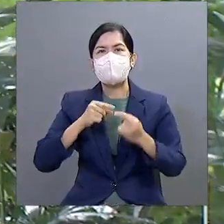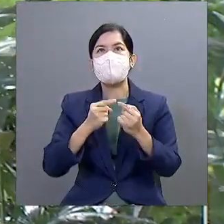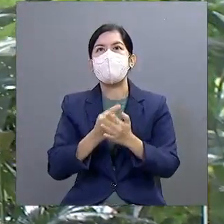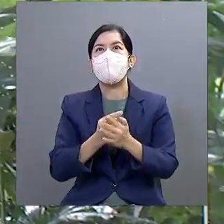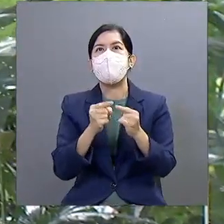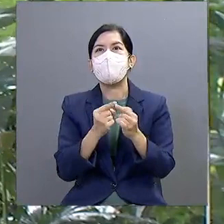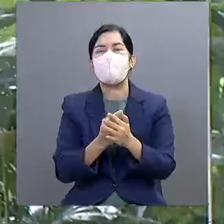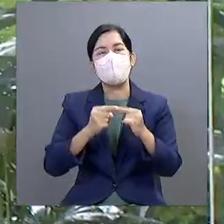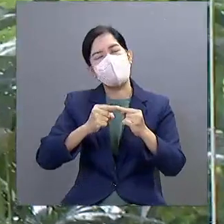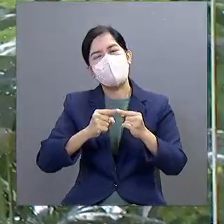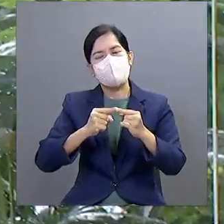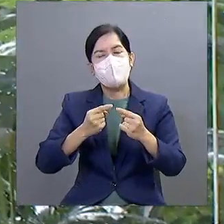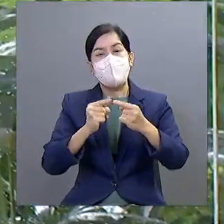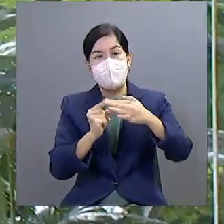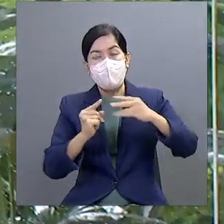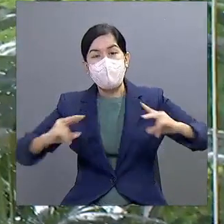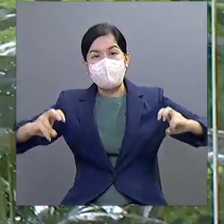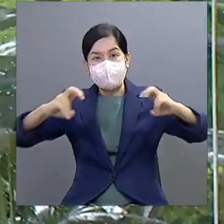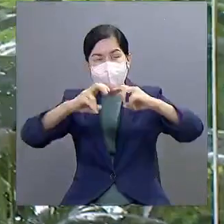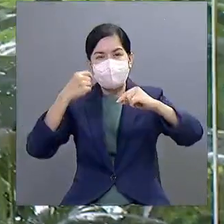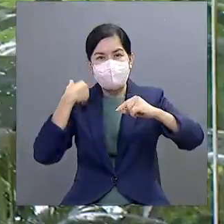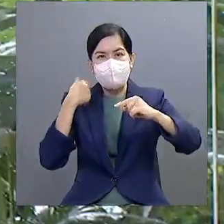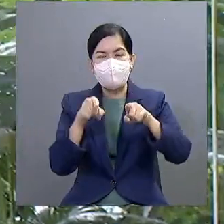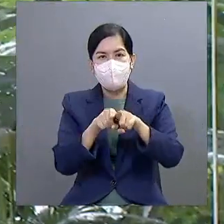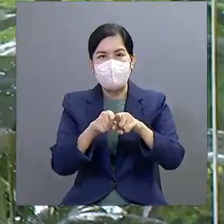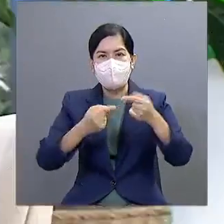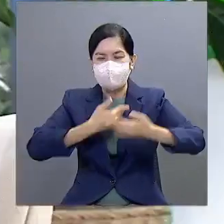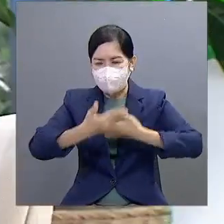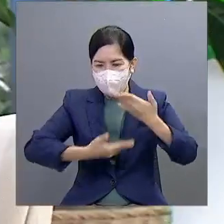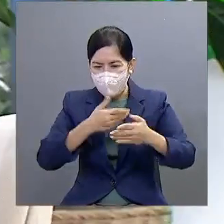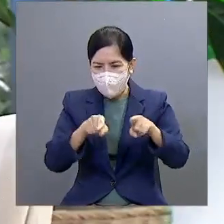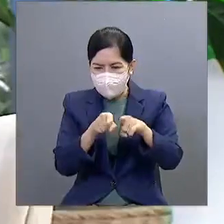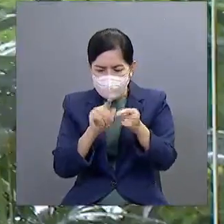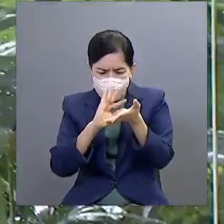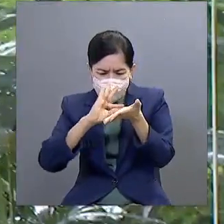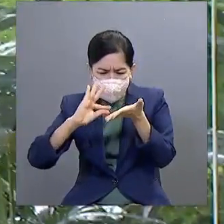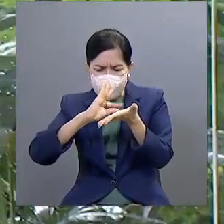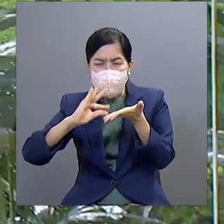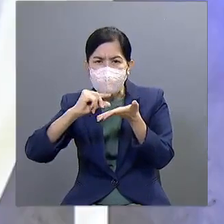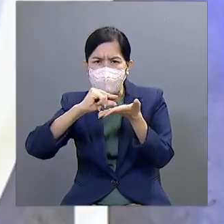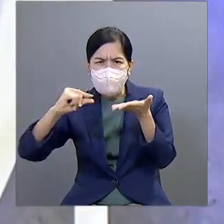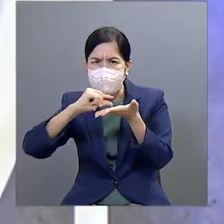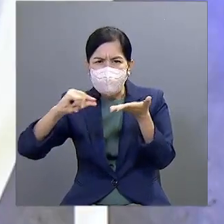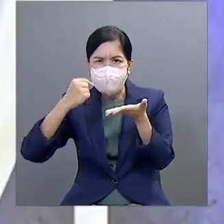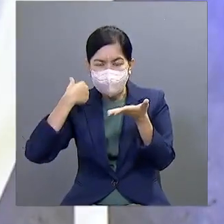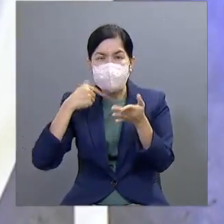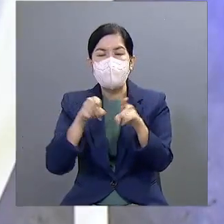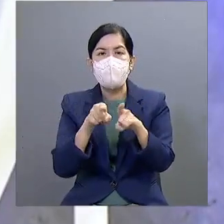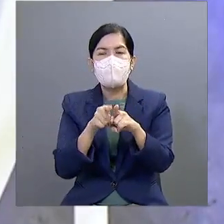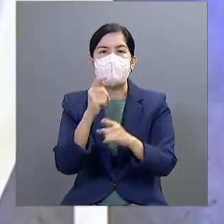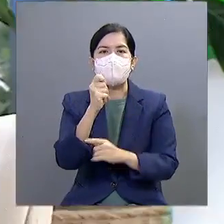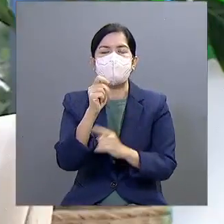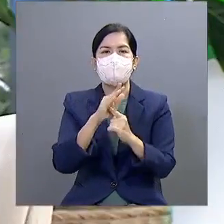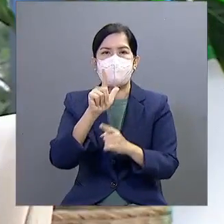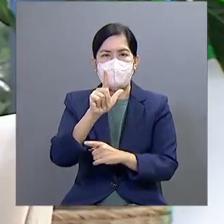นะคะ หน้ า ต าใช่ค่ะหน้าตาจะเป็นแบนๆสีดำๆ ใช้อัลมอนด์เลย และเหมือนอัลมอนด์ทุกประการเลย เขาไว้กินยังไงกับน้ำพริกก่อน ไม่ค่ะคือ